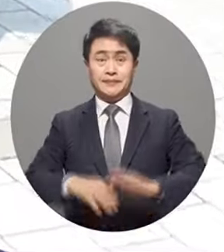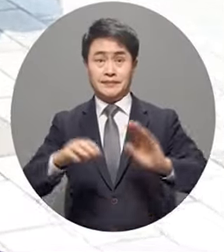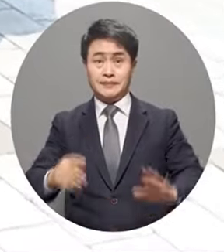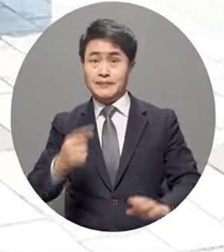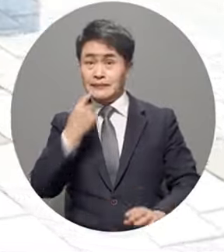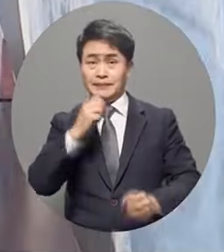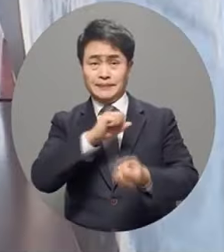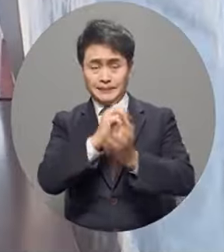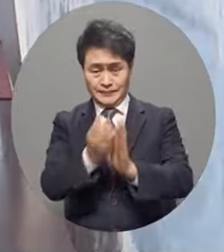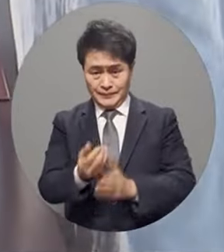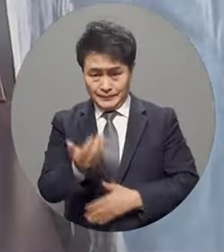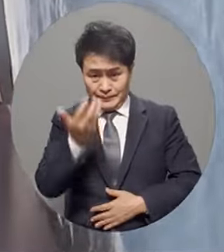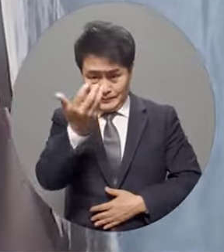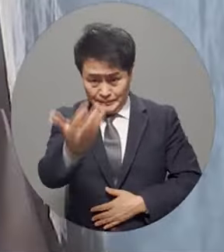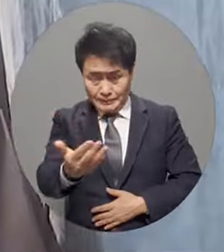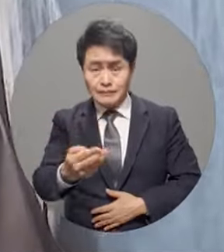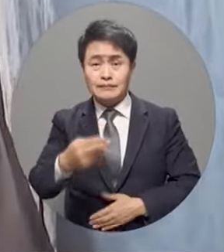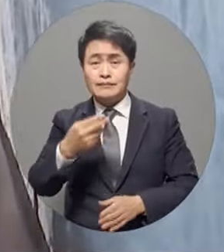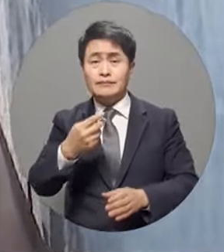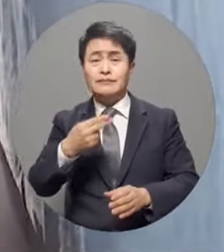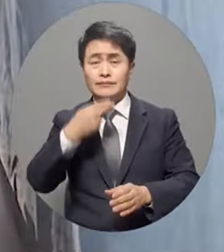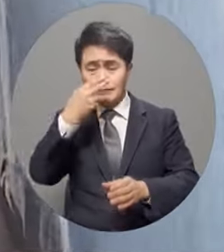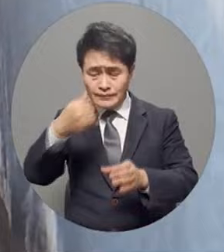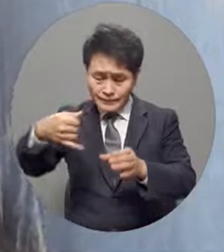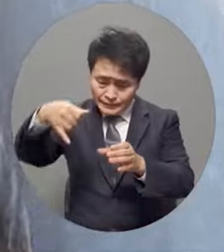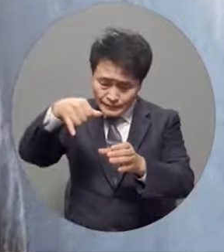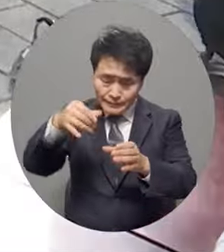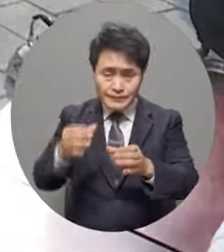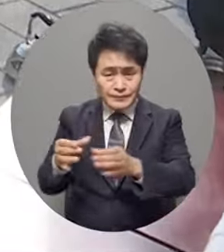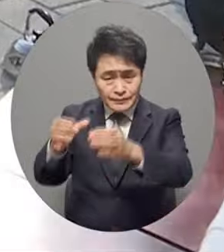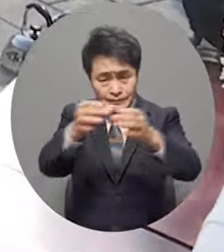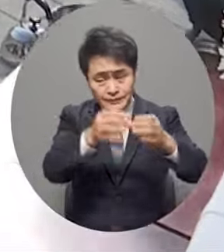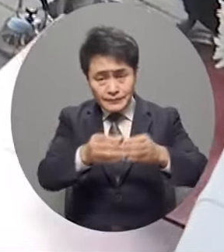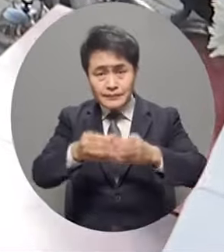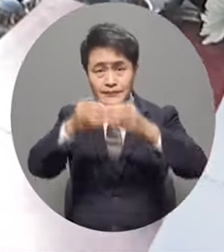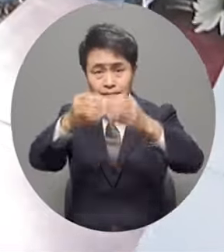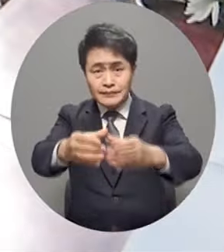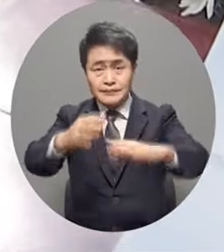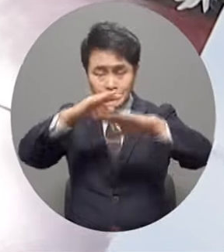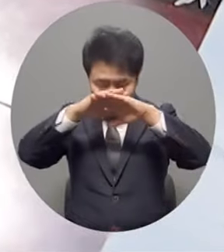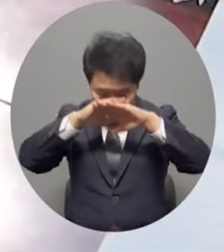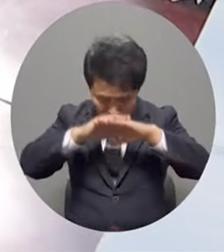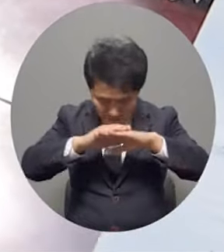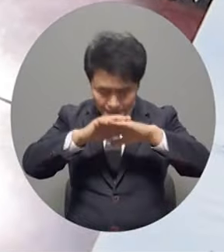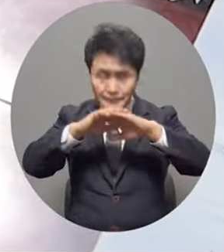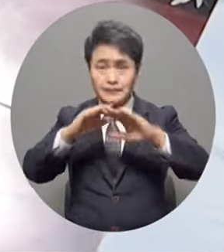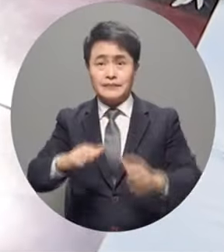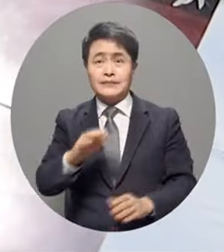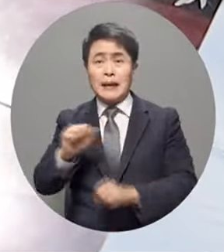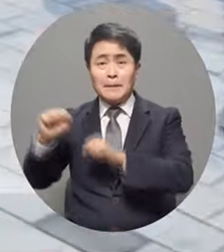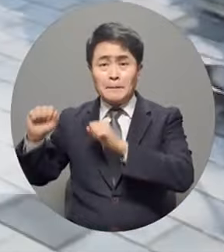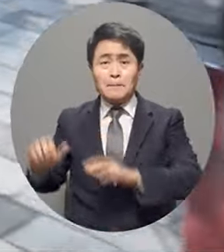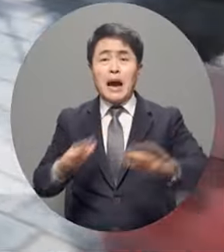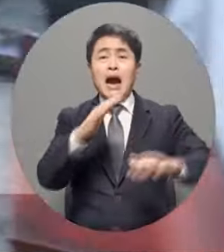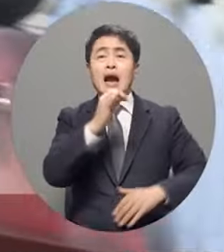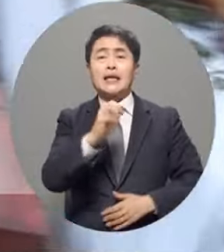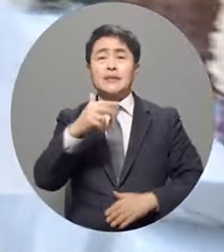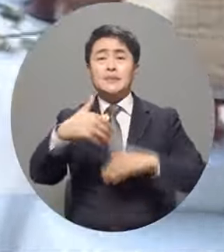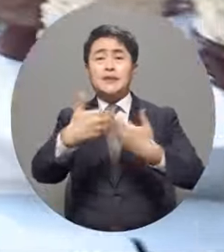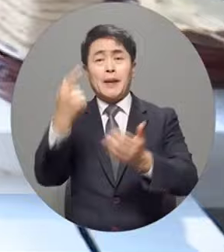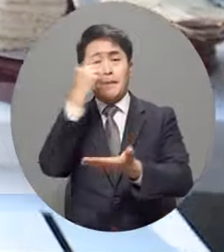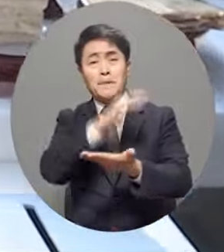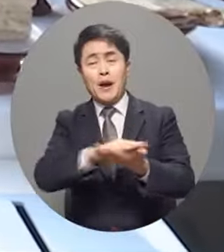국화꽃을 헌화한 뒤 술잔에 술을 가득 채워 차례상에 올리고 절을 올립니다. 파주 임진각 평화회종